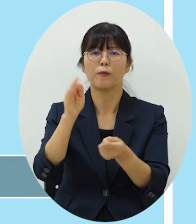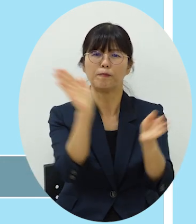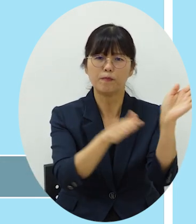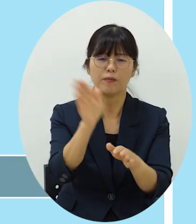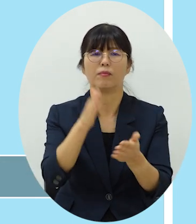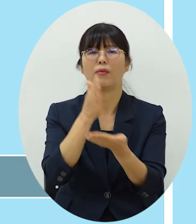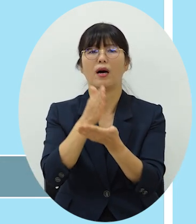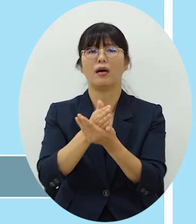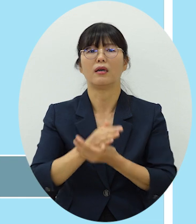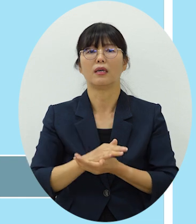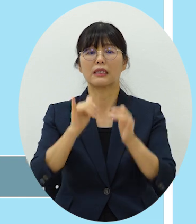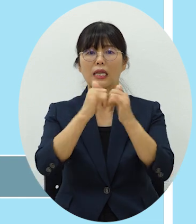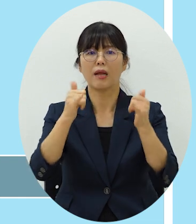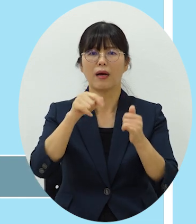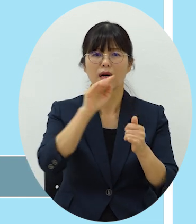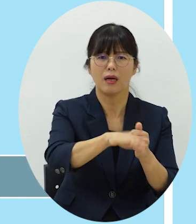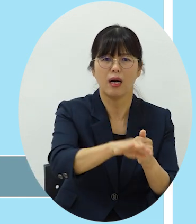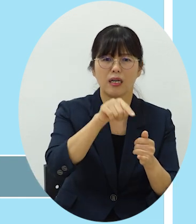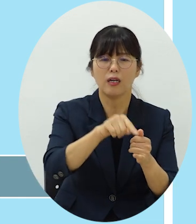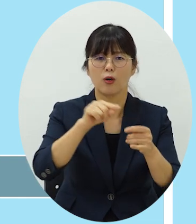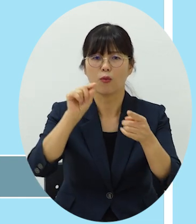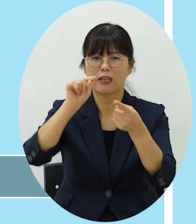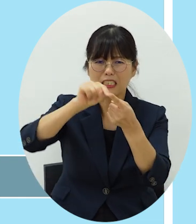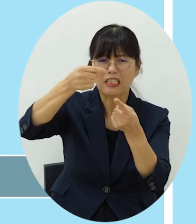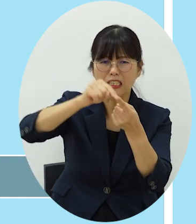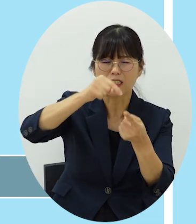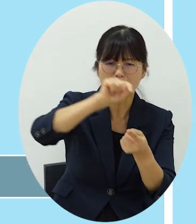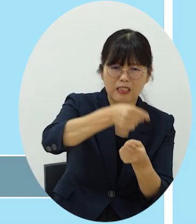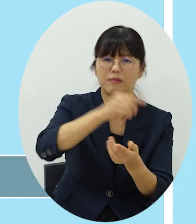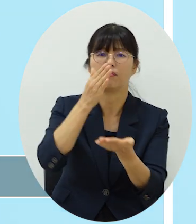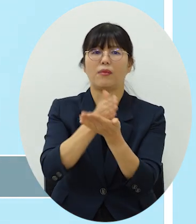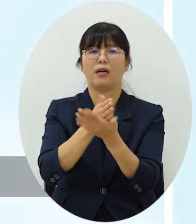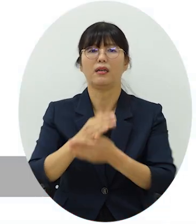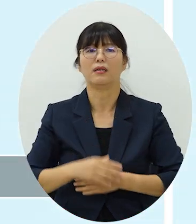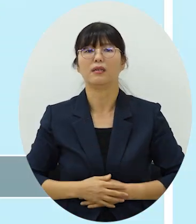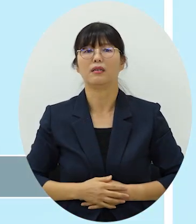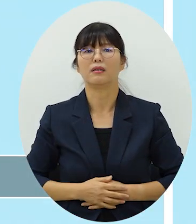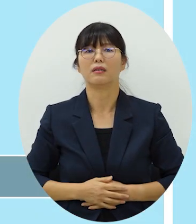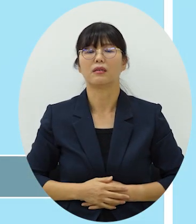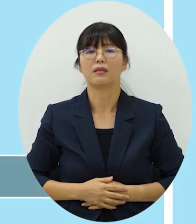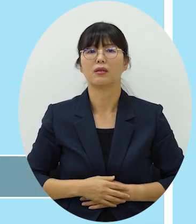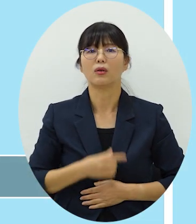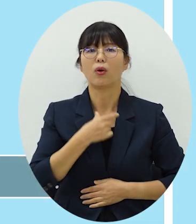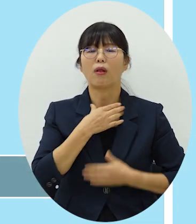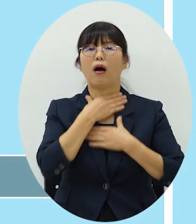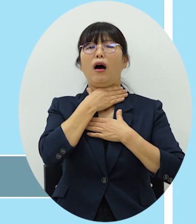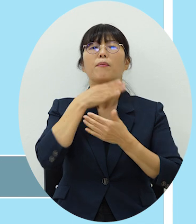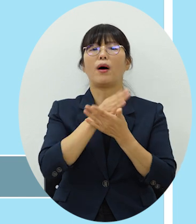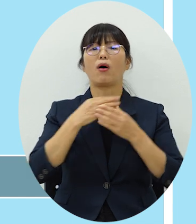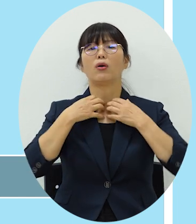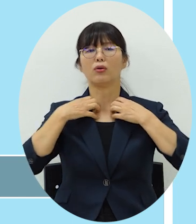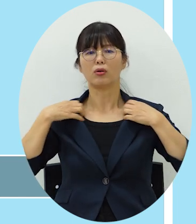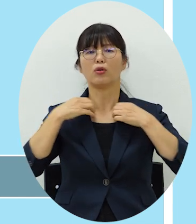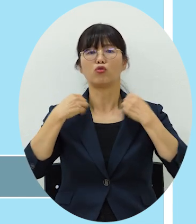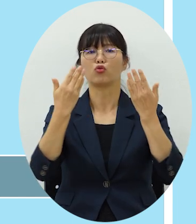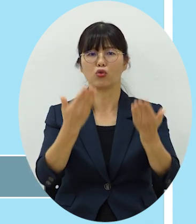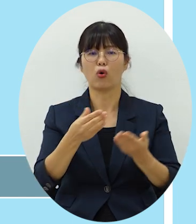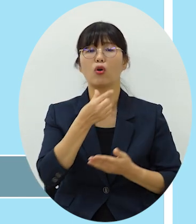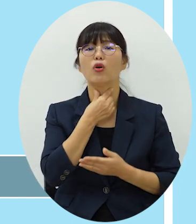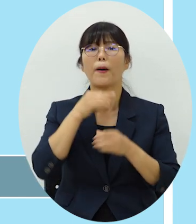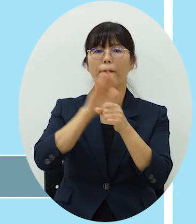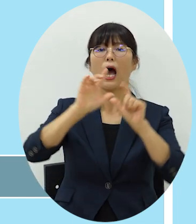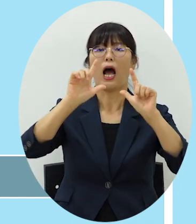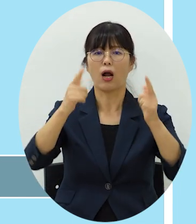때려선 안 되며 사람의 손끝을 따거나 침을 놓지 않도록 합니다. 조이는 옷을 느슨하게 해주시고 기도가